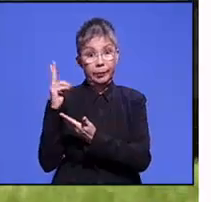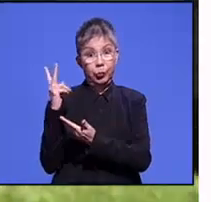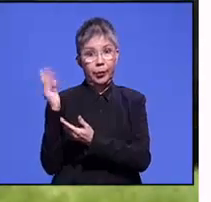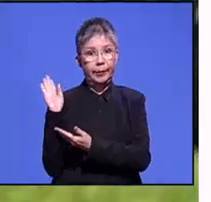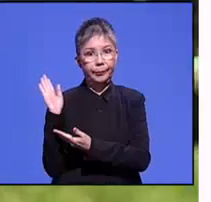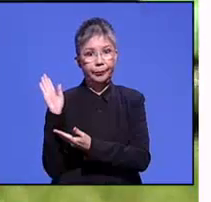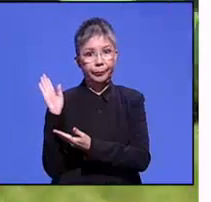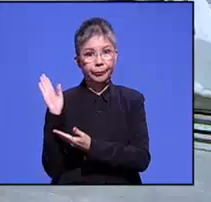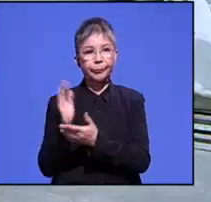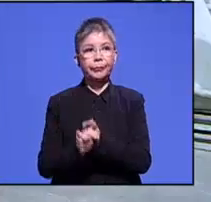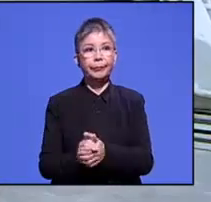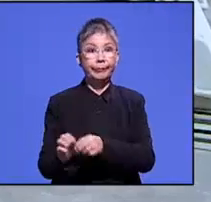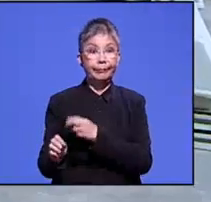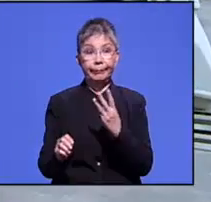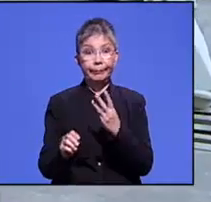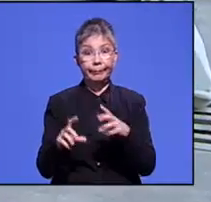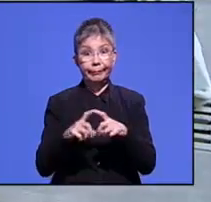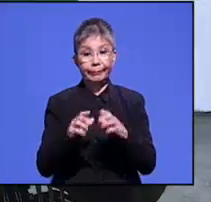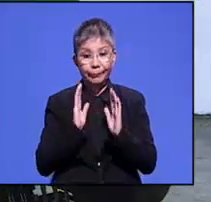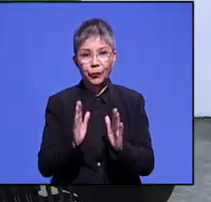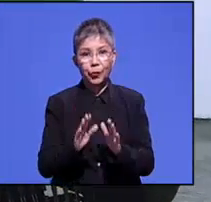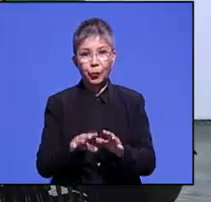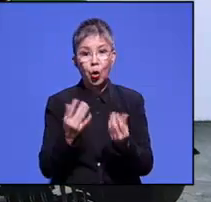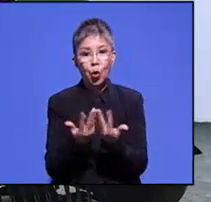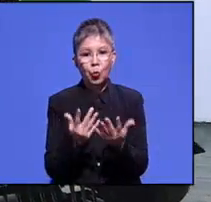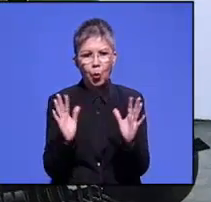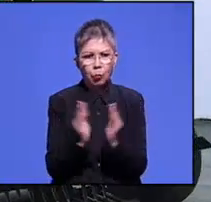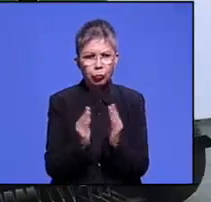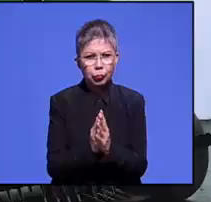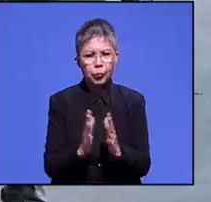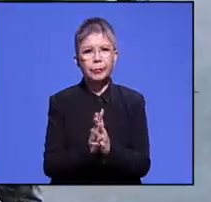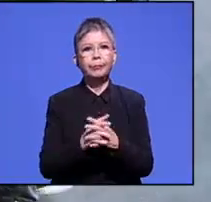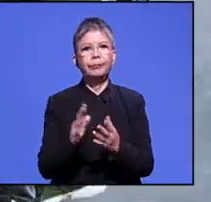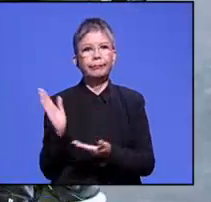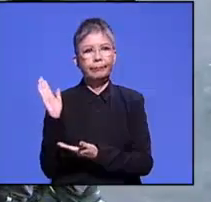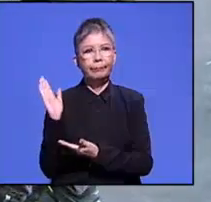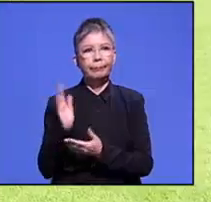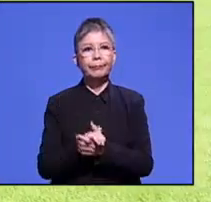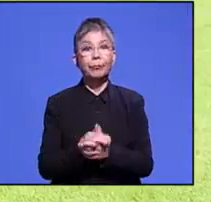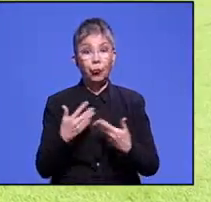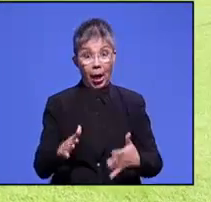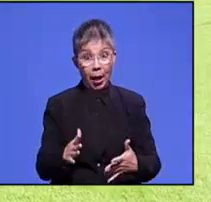dari berbagai arah dan alat khusus untuk memadatkan rumput sebelum siap digunakan